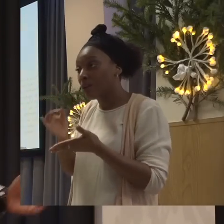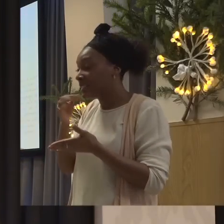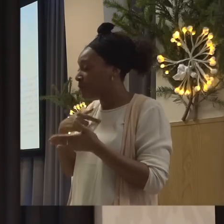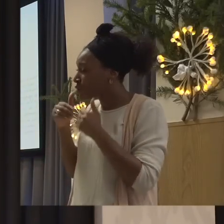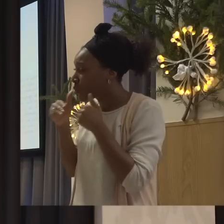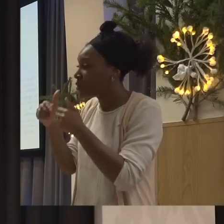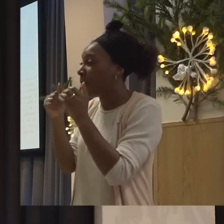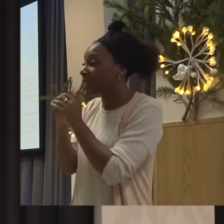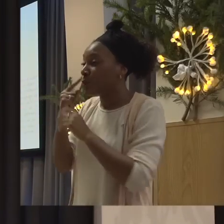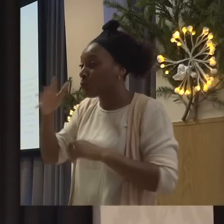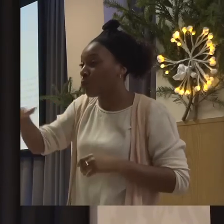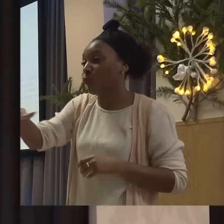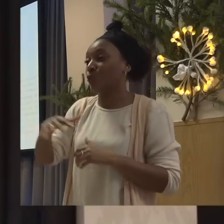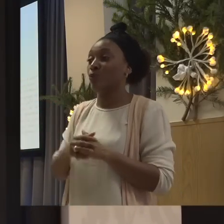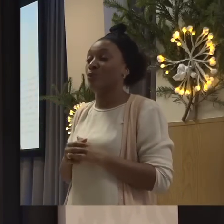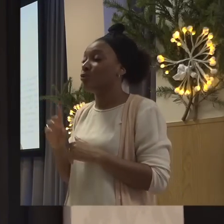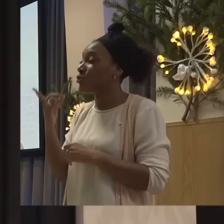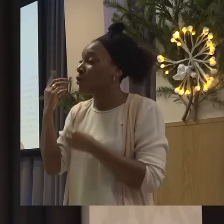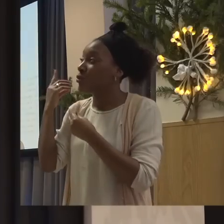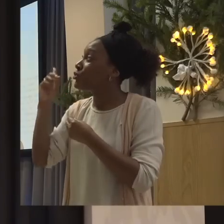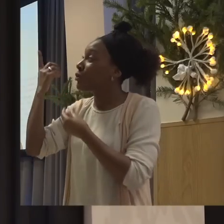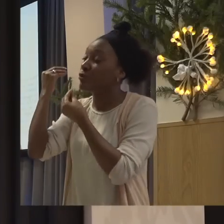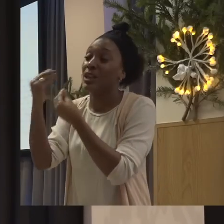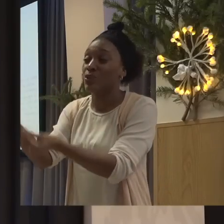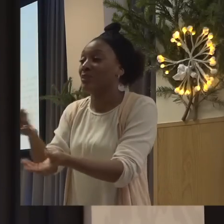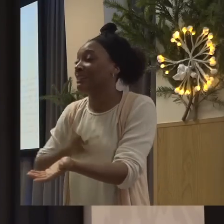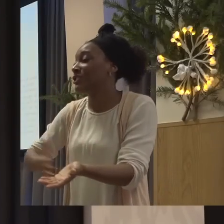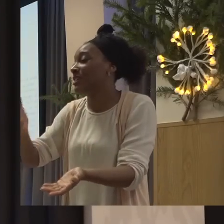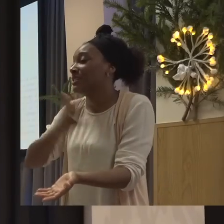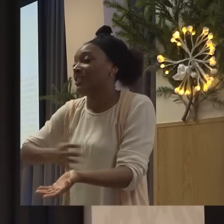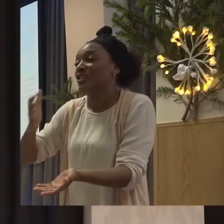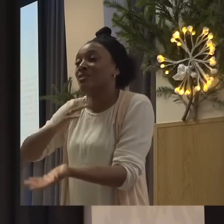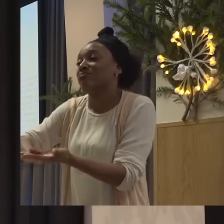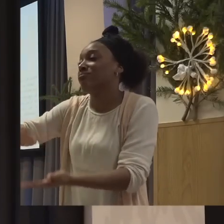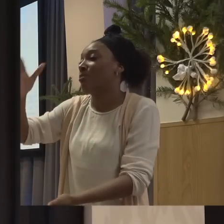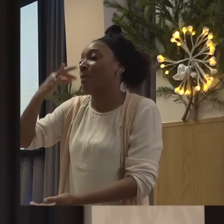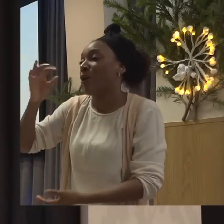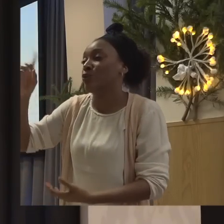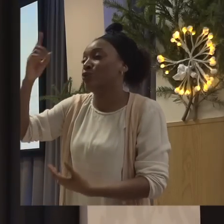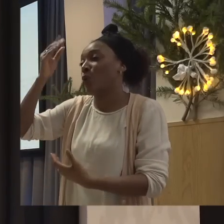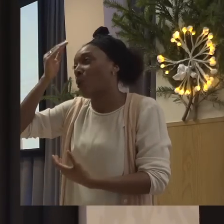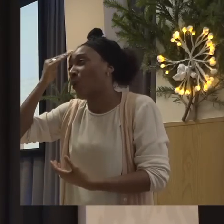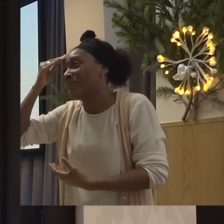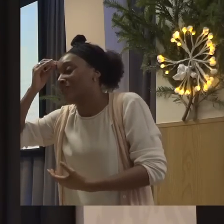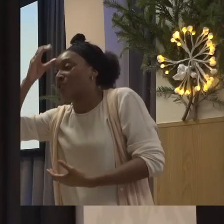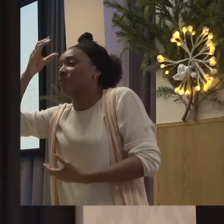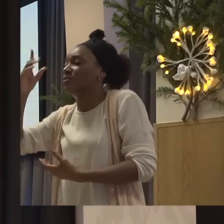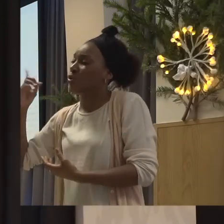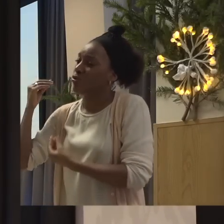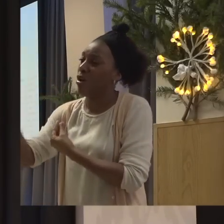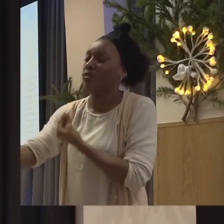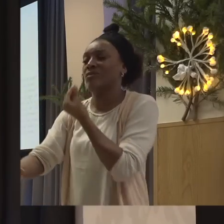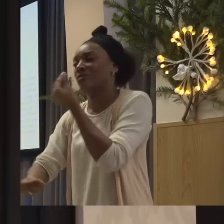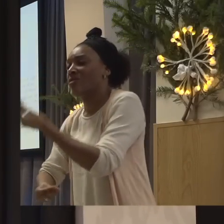Il dit, car en lui, vous avez été comblés de toutes les richesses qui concernent la parole et la connaissance. Il y avait la parole, il y avait